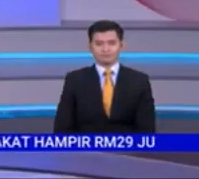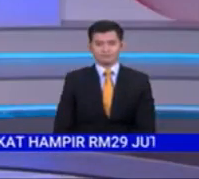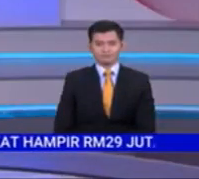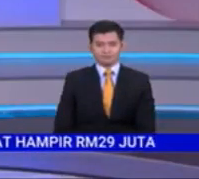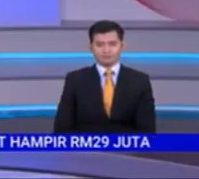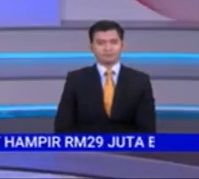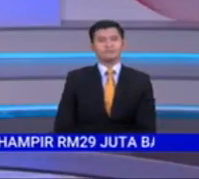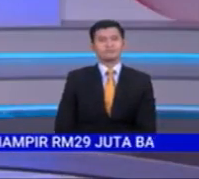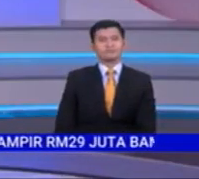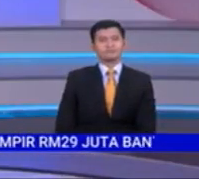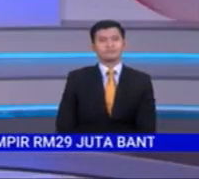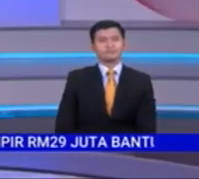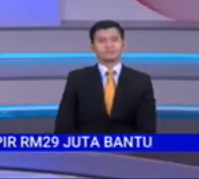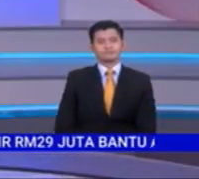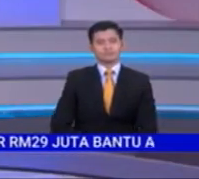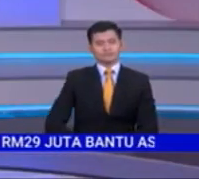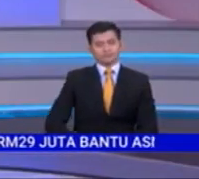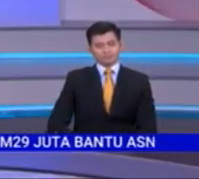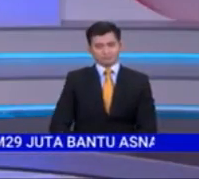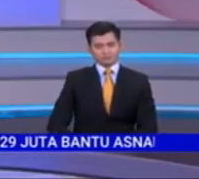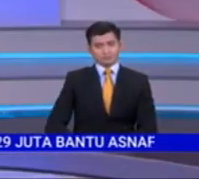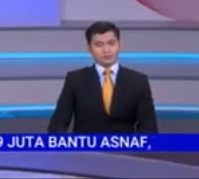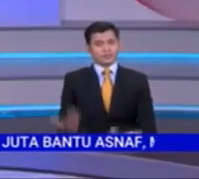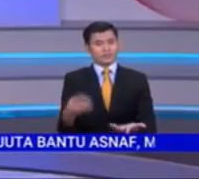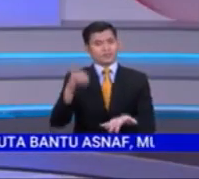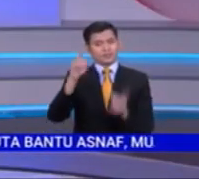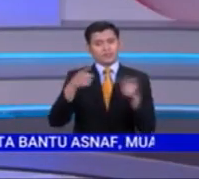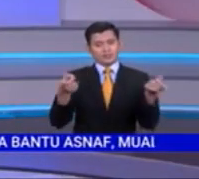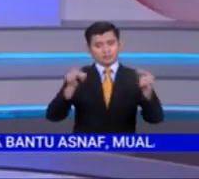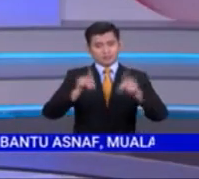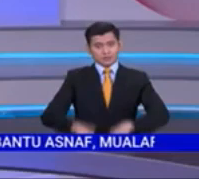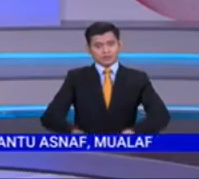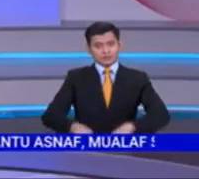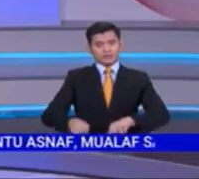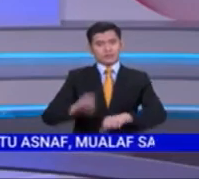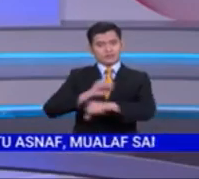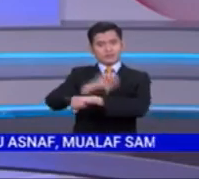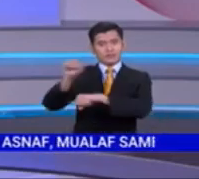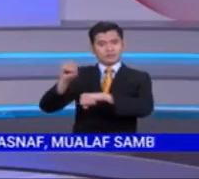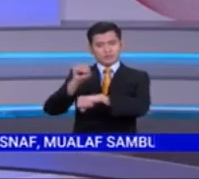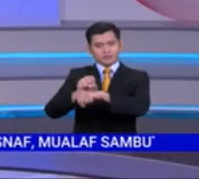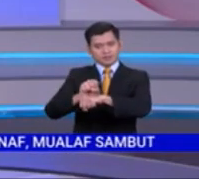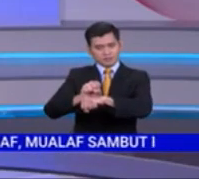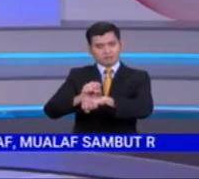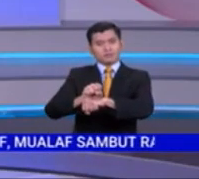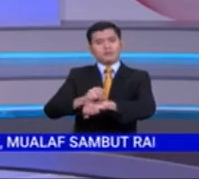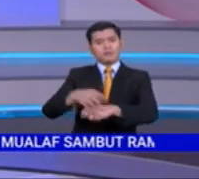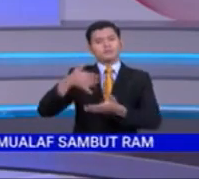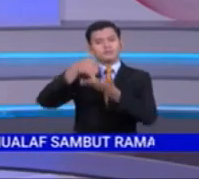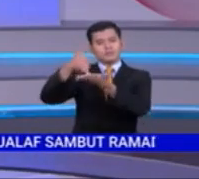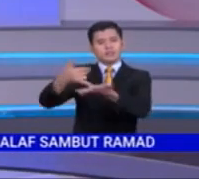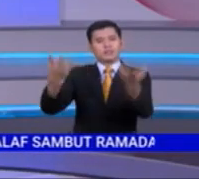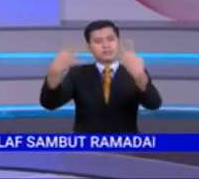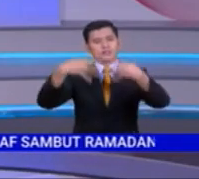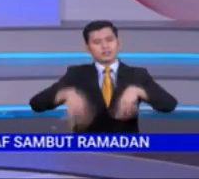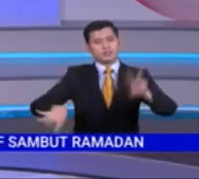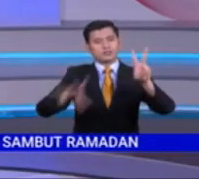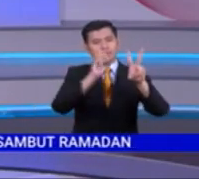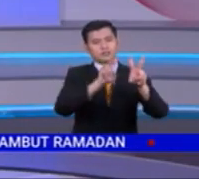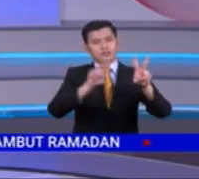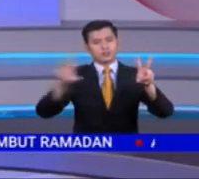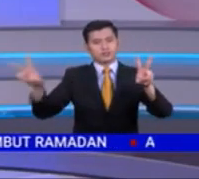Tiga aksi persahabatan di Singapura beri impak positif buat Harimau Melaya menjelang kempen kelayakan Piala Asia 2023 Jun